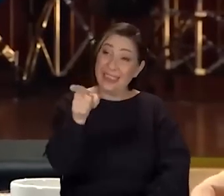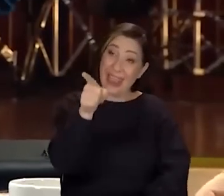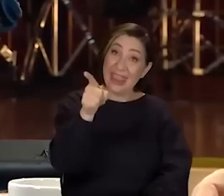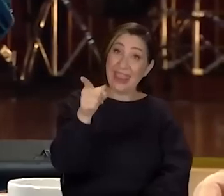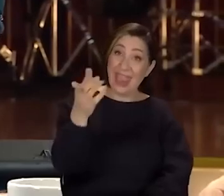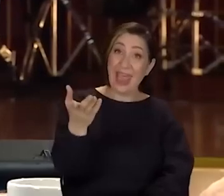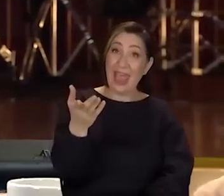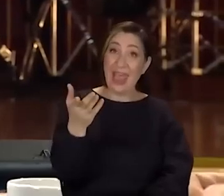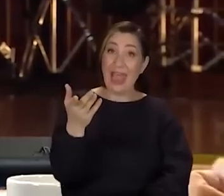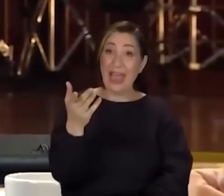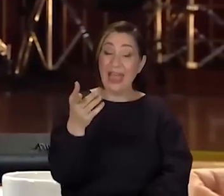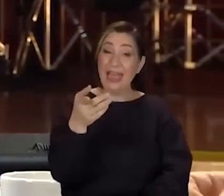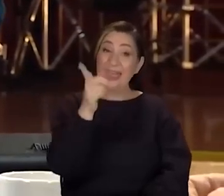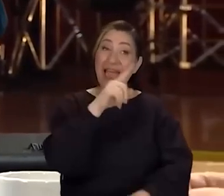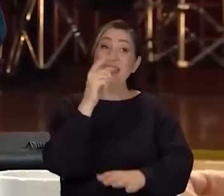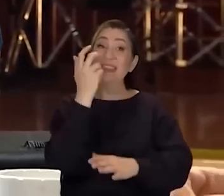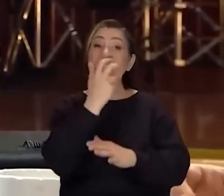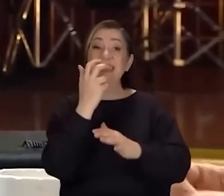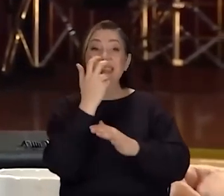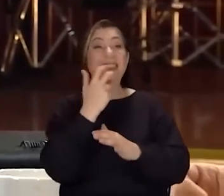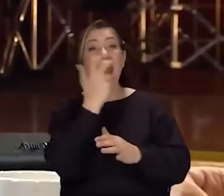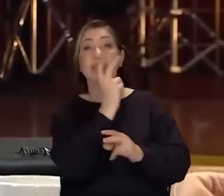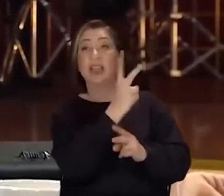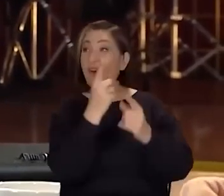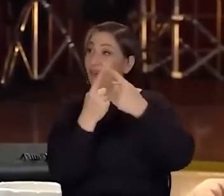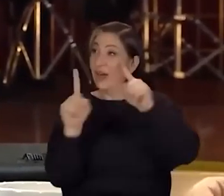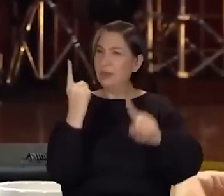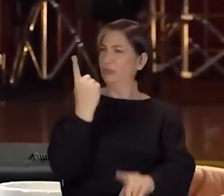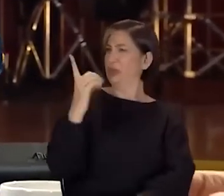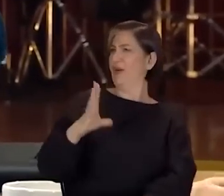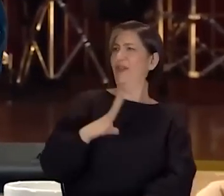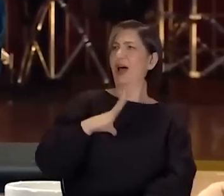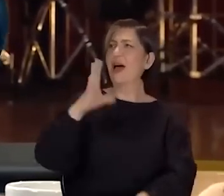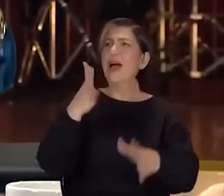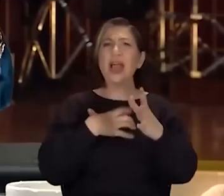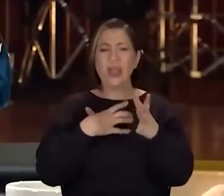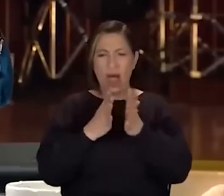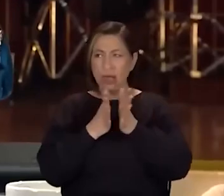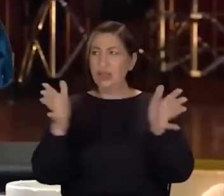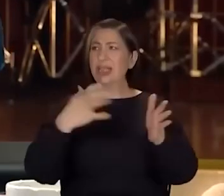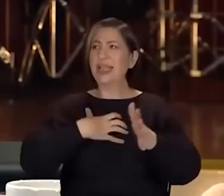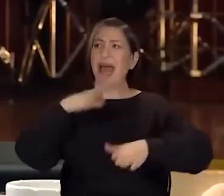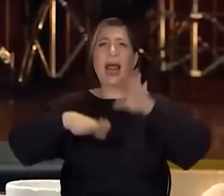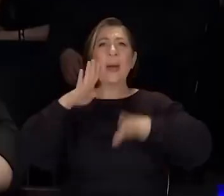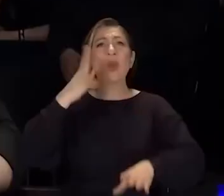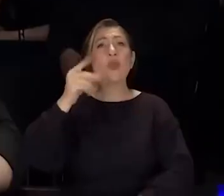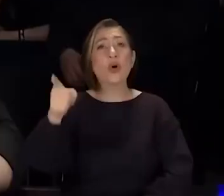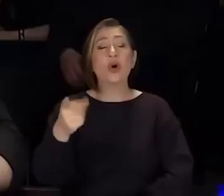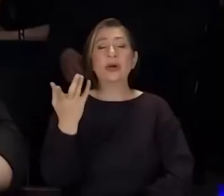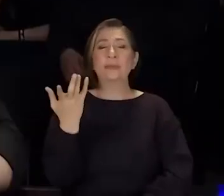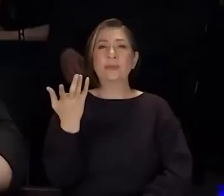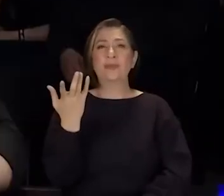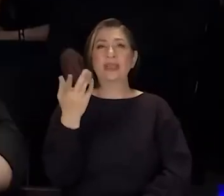de diğer sanatçılardan farklı bir ortaya çıkışın, açılımın, kendini tanıtışın oldu. Yani sen hep böyle